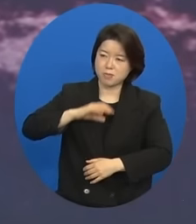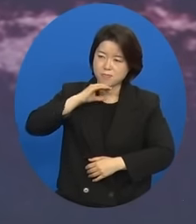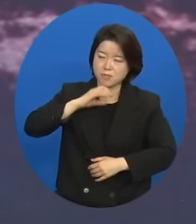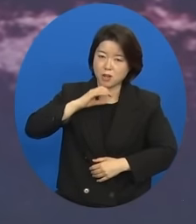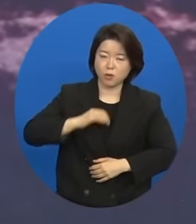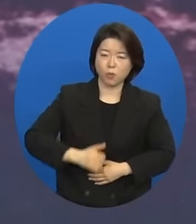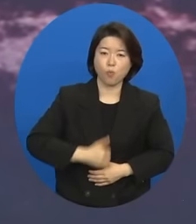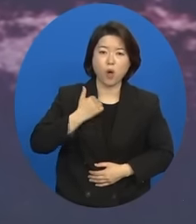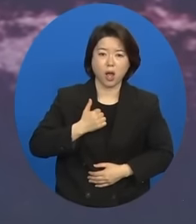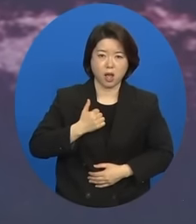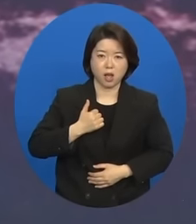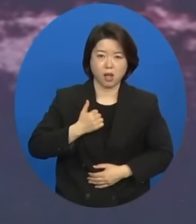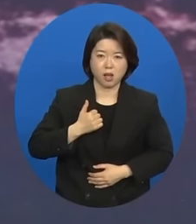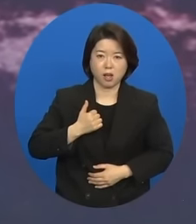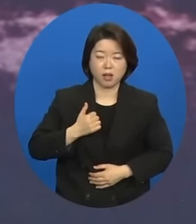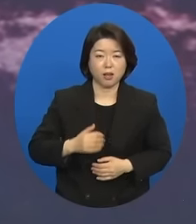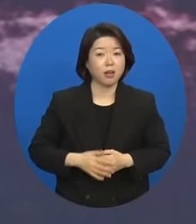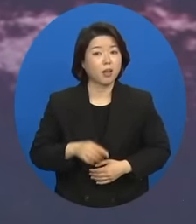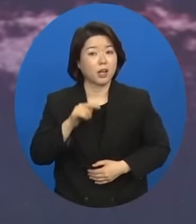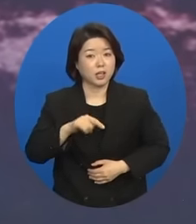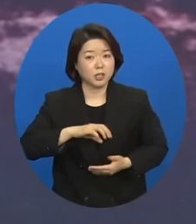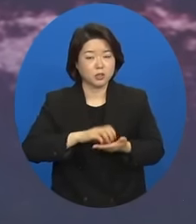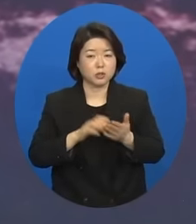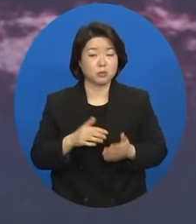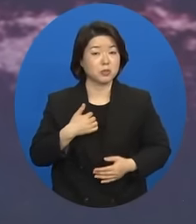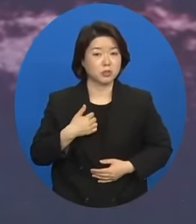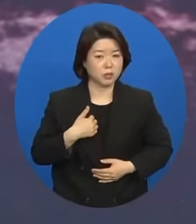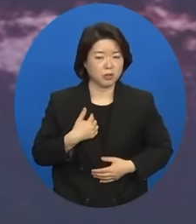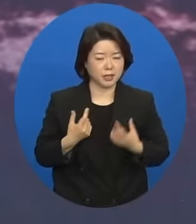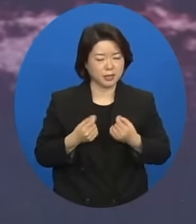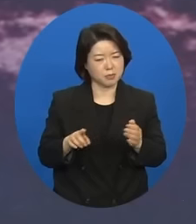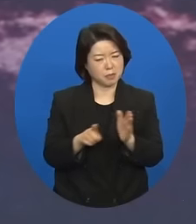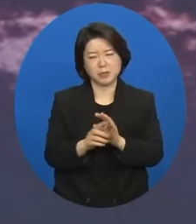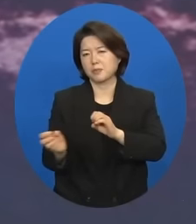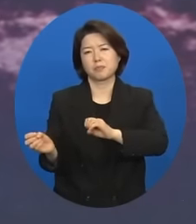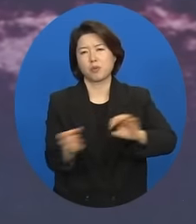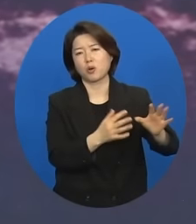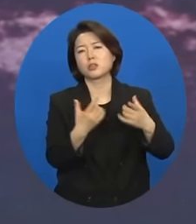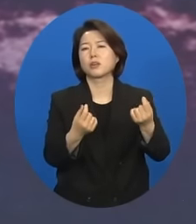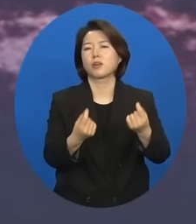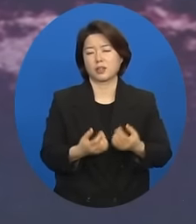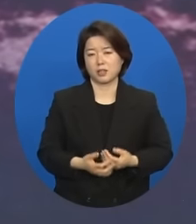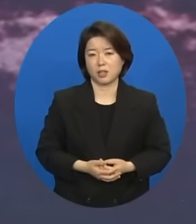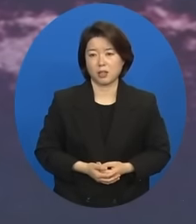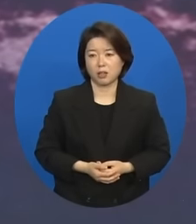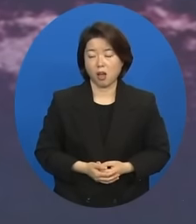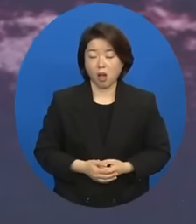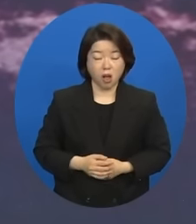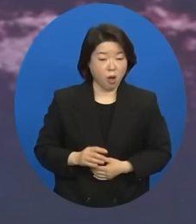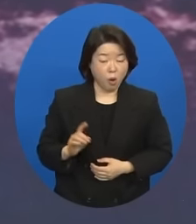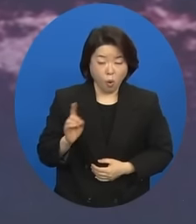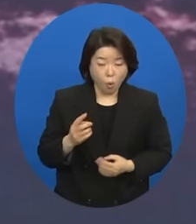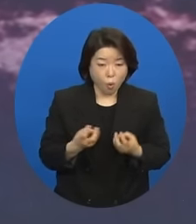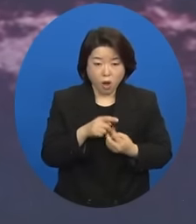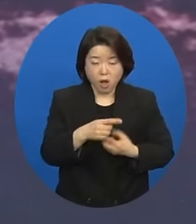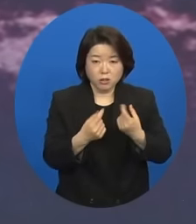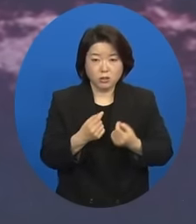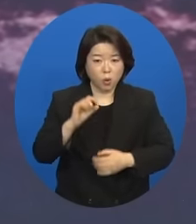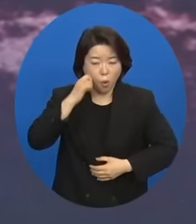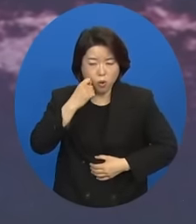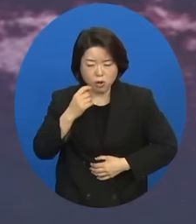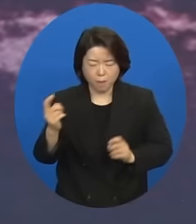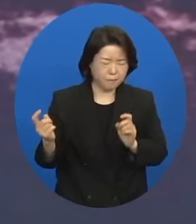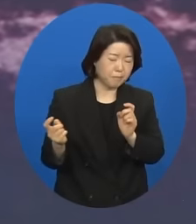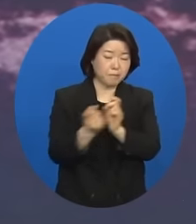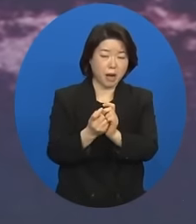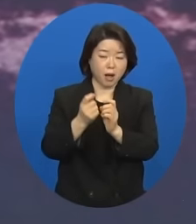나고요이 정도면 사실 저 같았으면 시앙 버리지 않았을까 싶을 정도로 야 어떻게 그런 어려움이 있을 수 있나